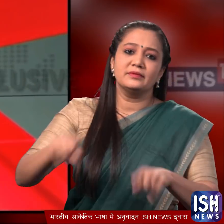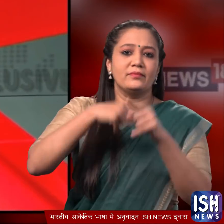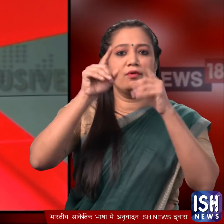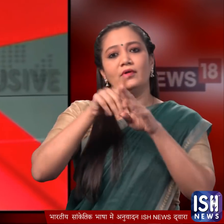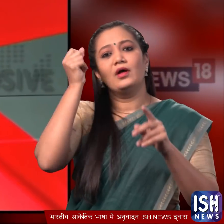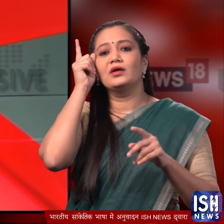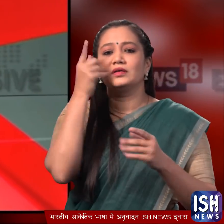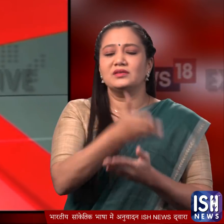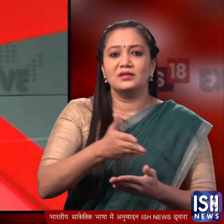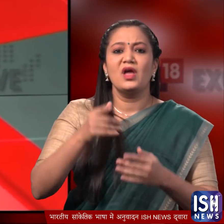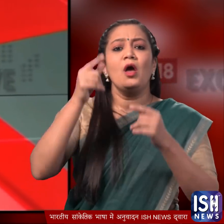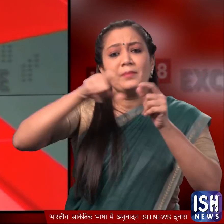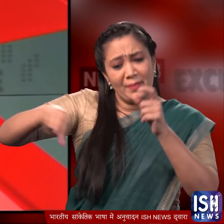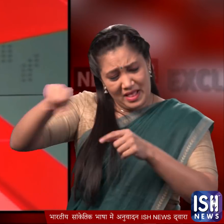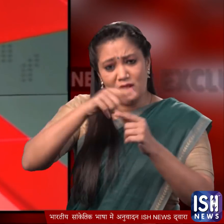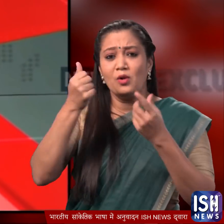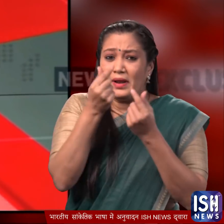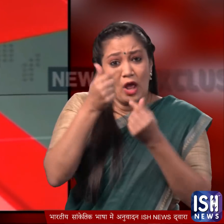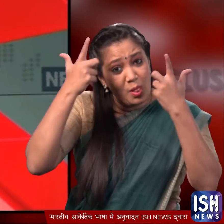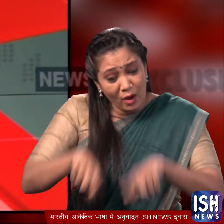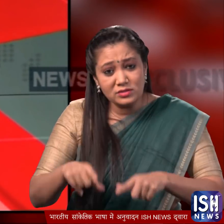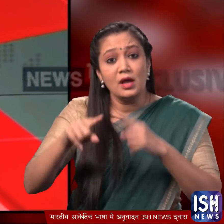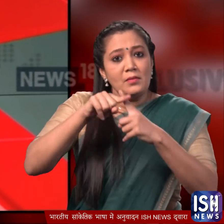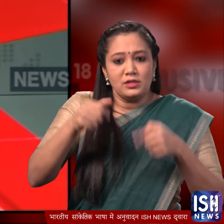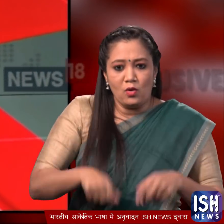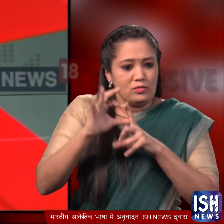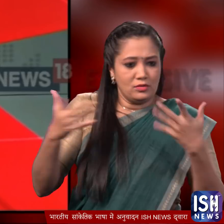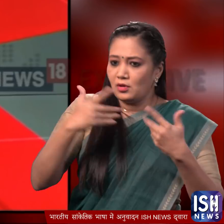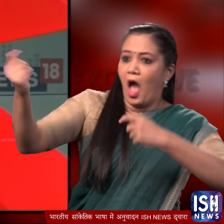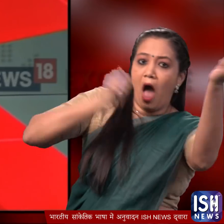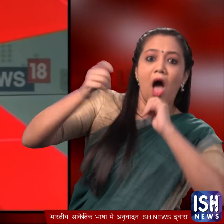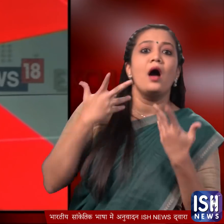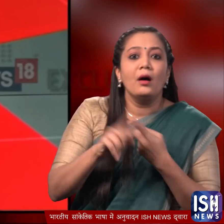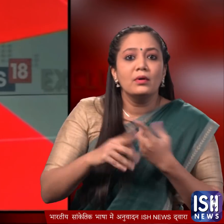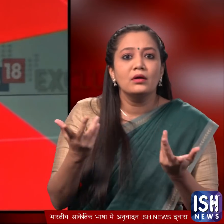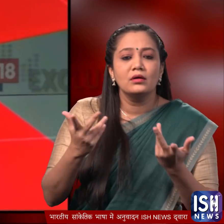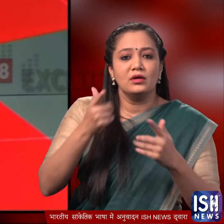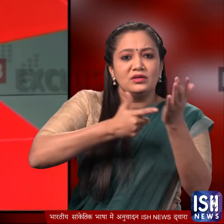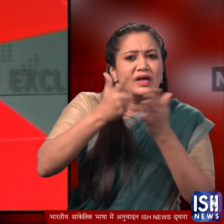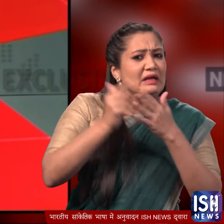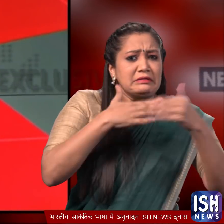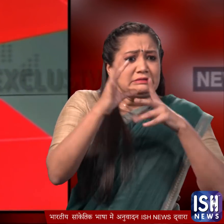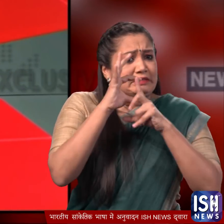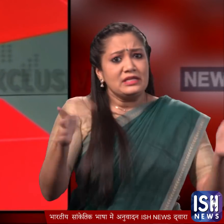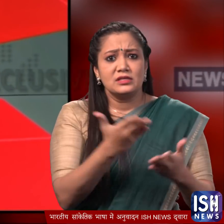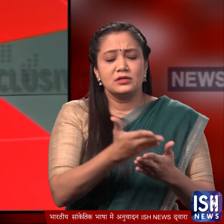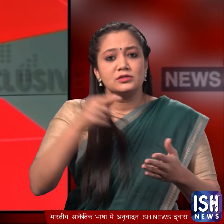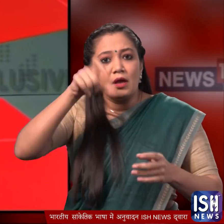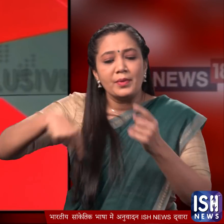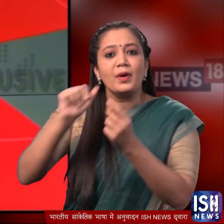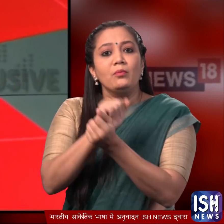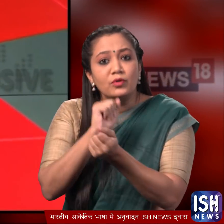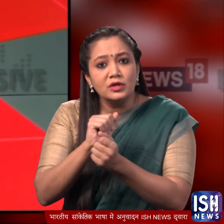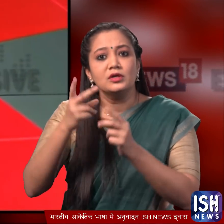दी। लोगों का आर्थिक नुकसान तो पहले दिन से ही हो रहा था, अब जान का डर भी सता रहा है। धरना दे रहे किसान कुछ भी कर सकते हैं, ये